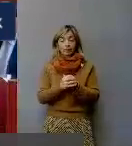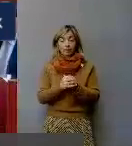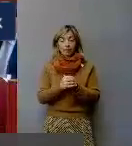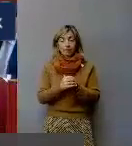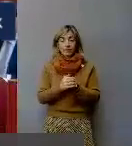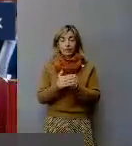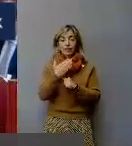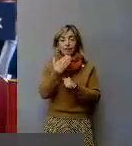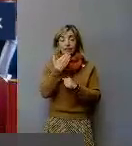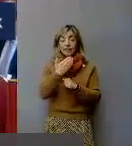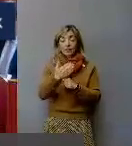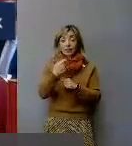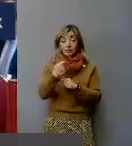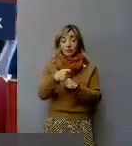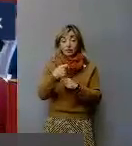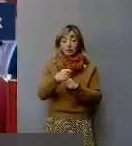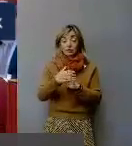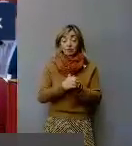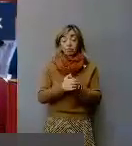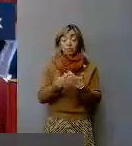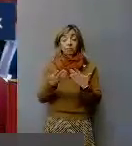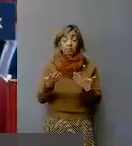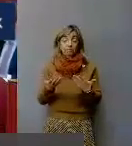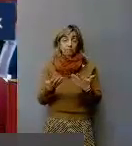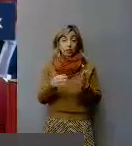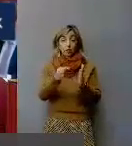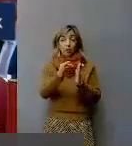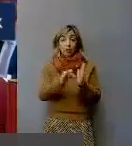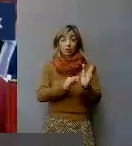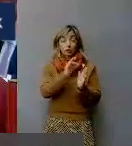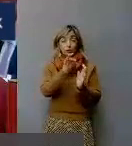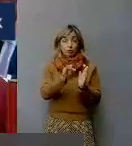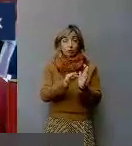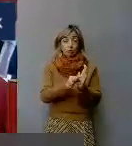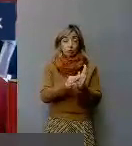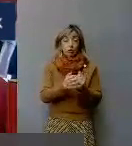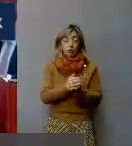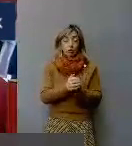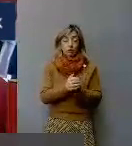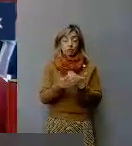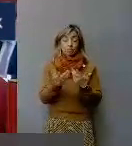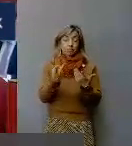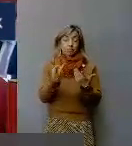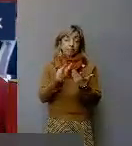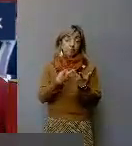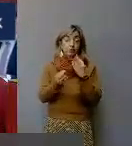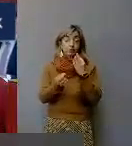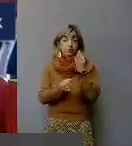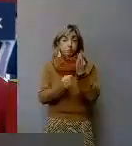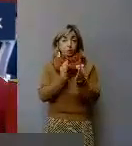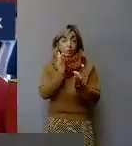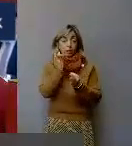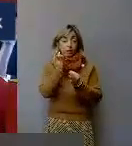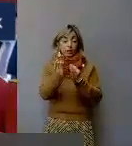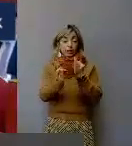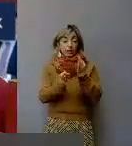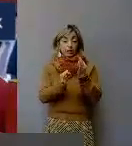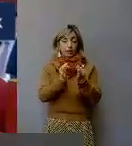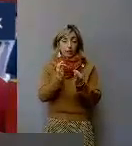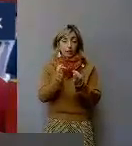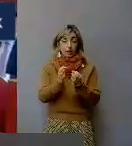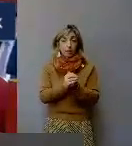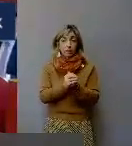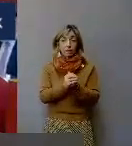grazie perché ma queste ore del giorno un po anche cercando di spiegare facciamo l'accezione